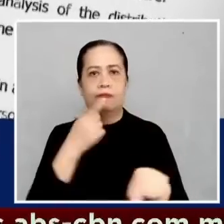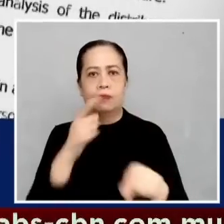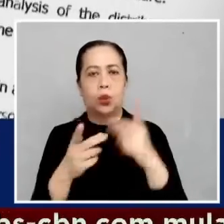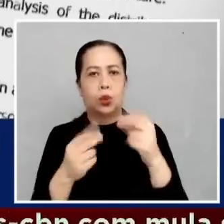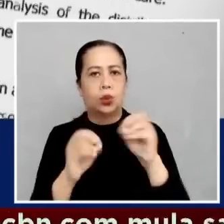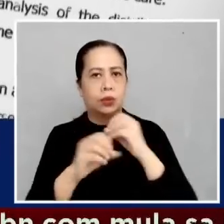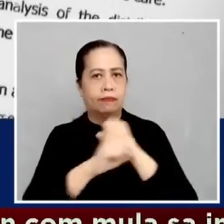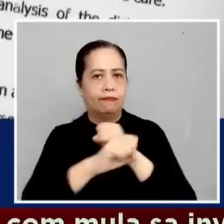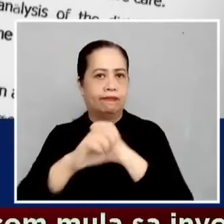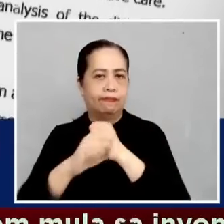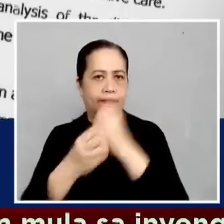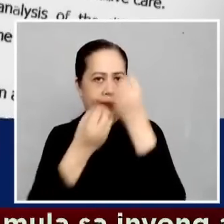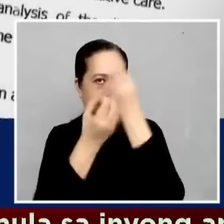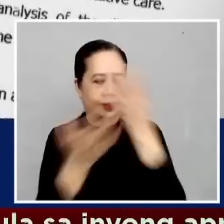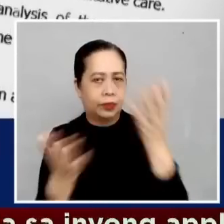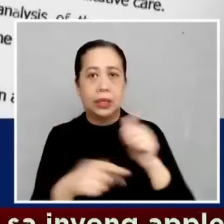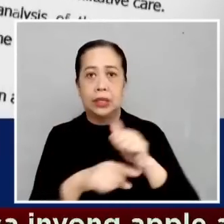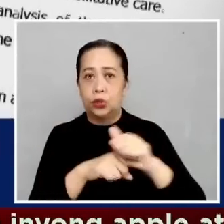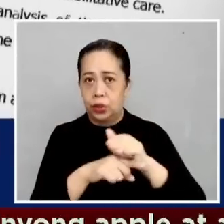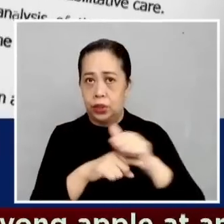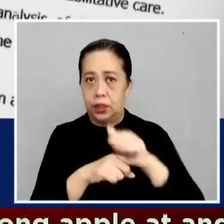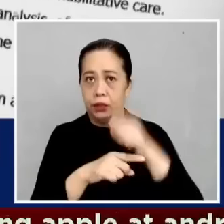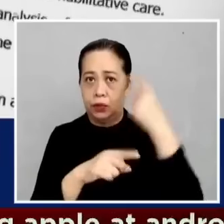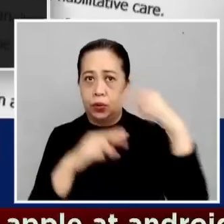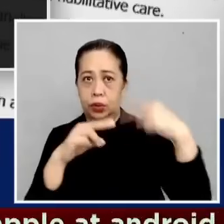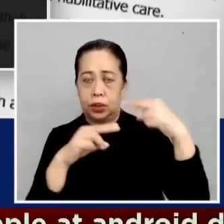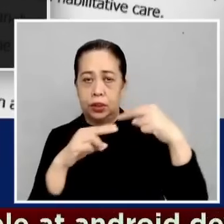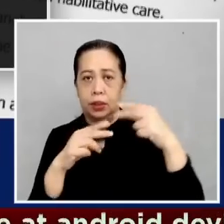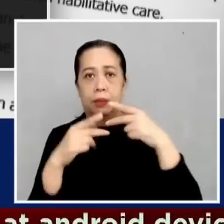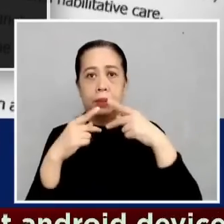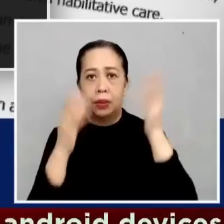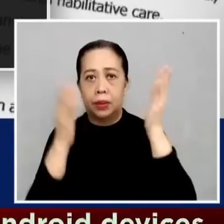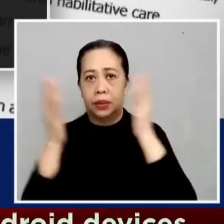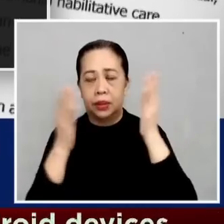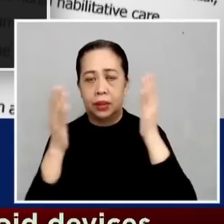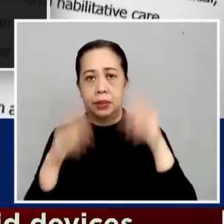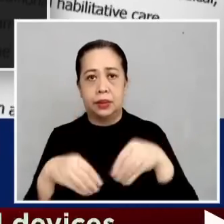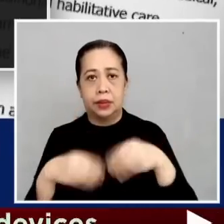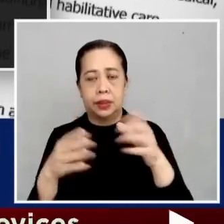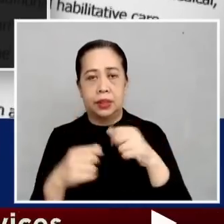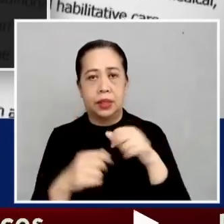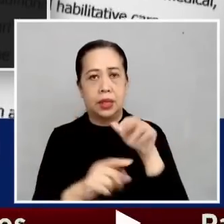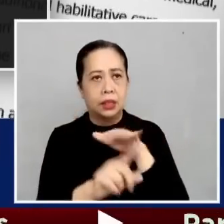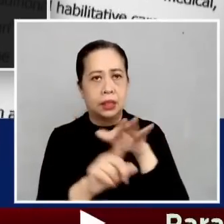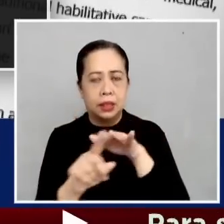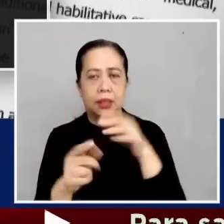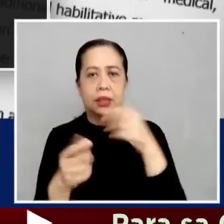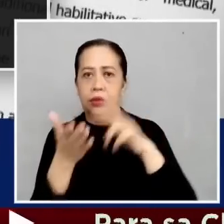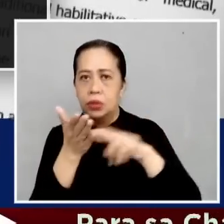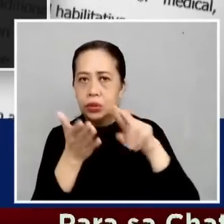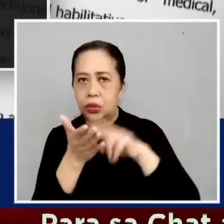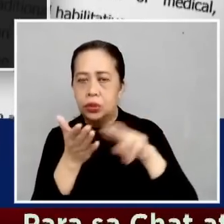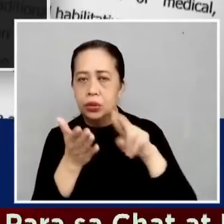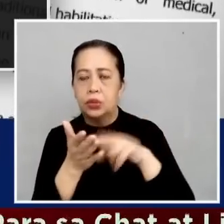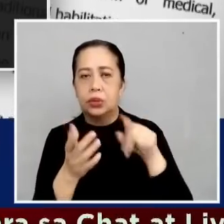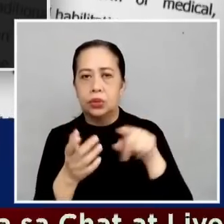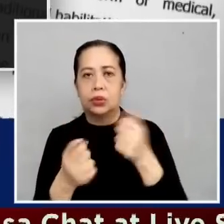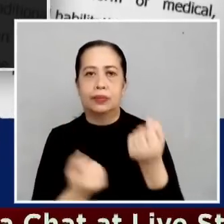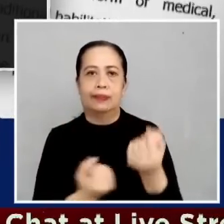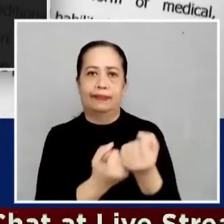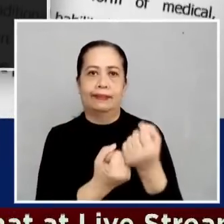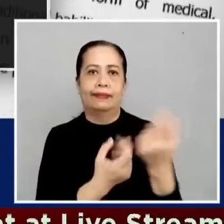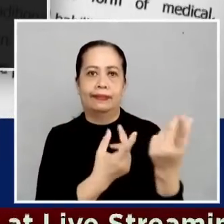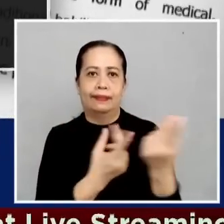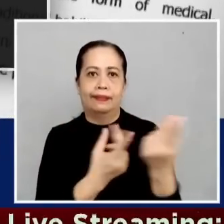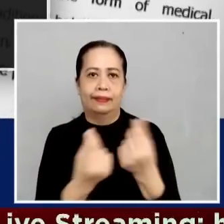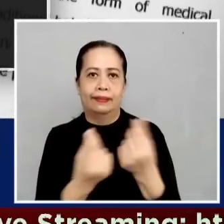information campaign, training para sa autism public service providers at surveillance at research para maging batayan ng tulong na gagawin